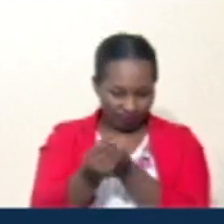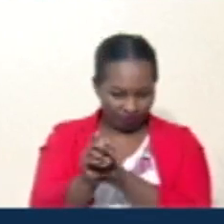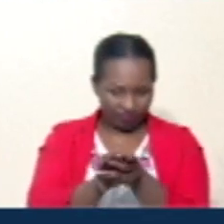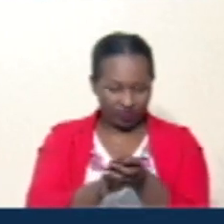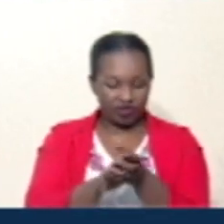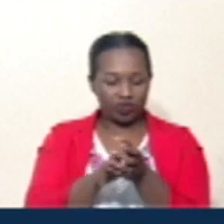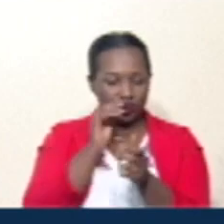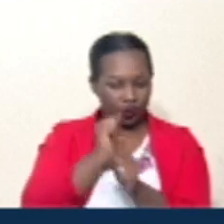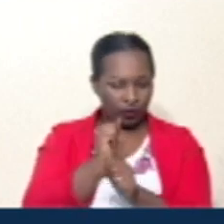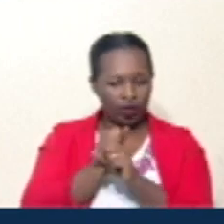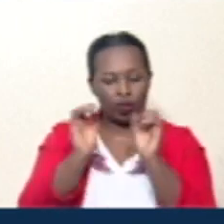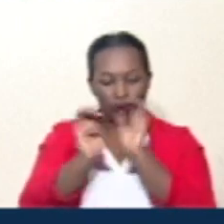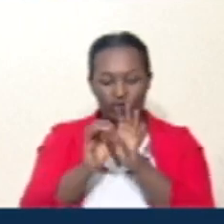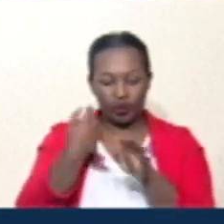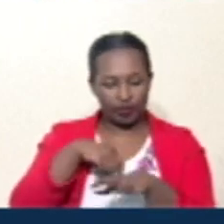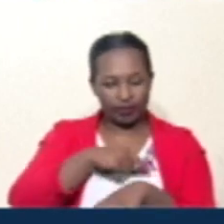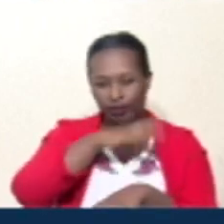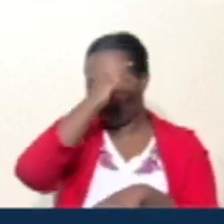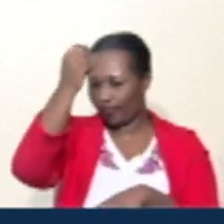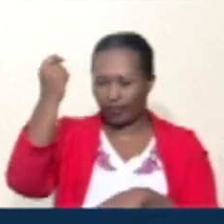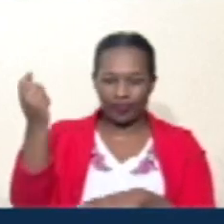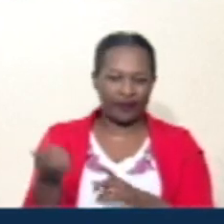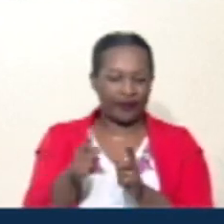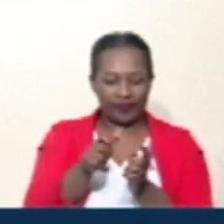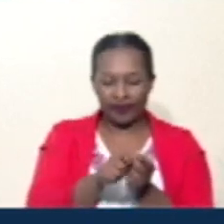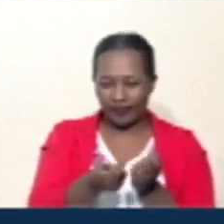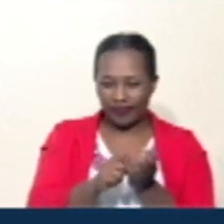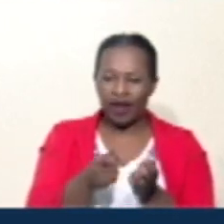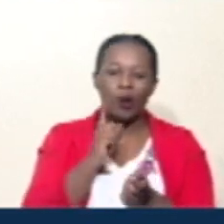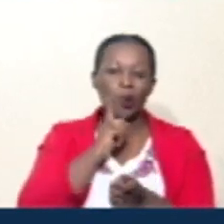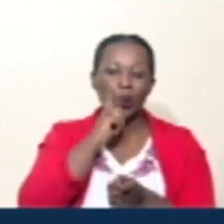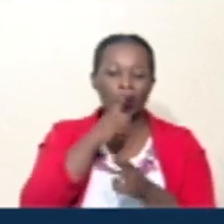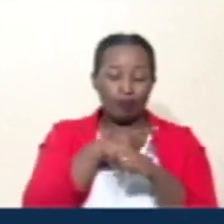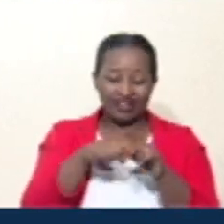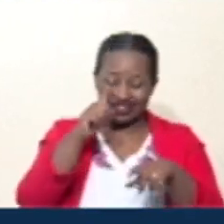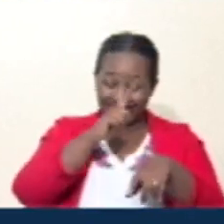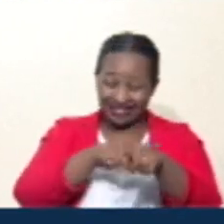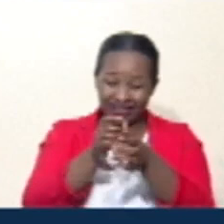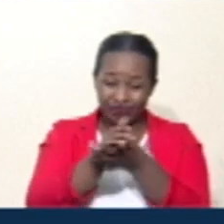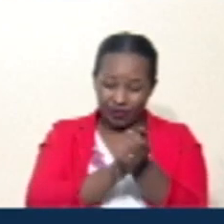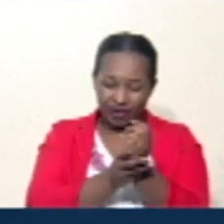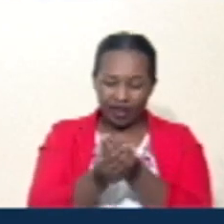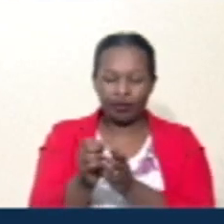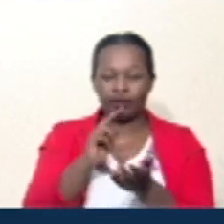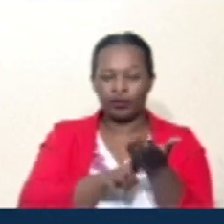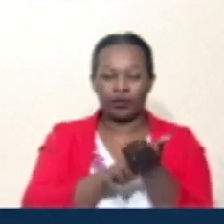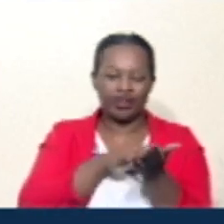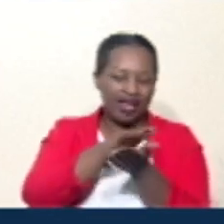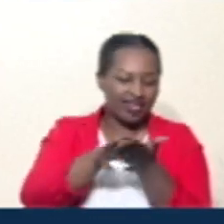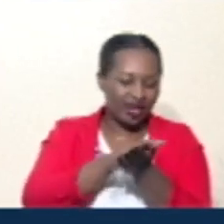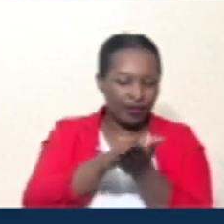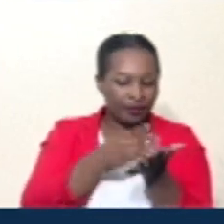mu bintu nk'uko nguko hano tuba twiriwe twitonorera amashaza, ariko iyo tugiye gukaraba dukaraba isabune, nibwo